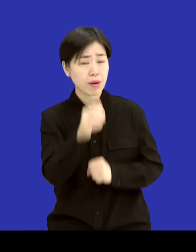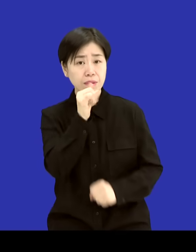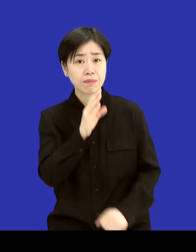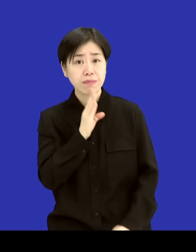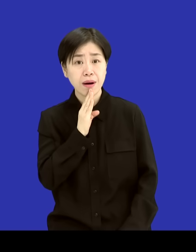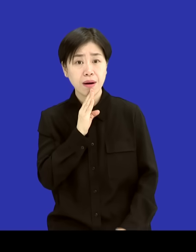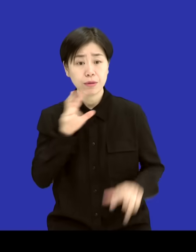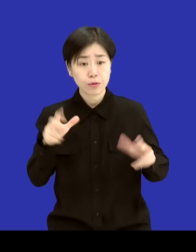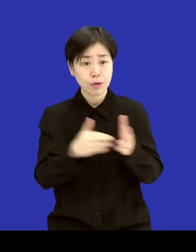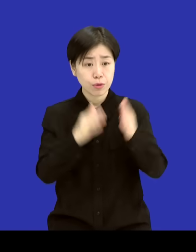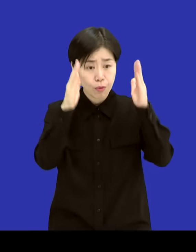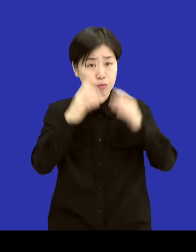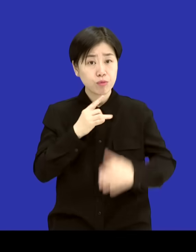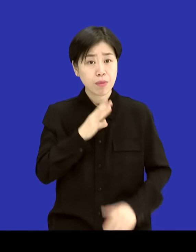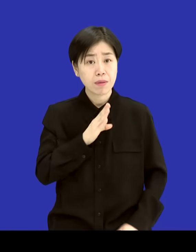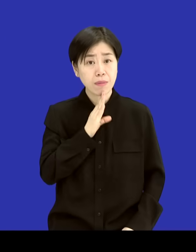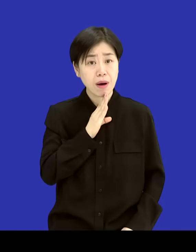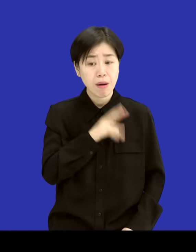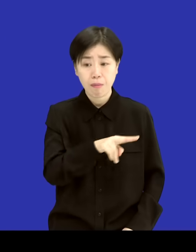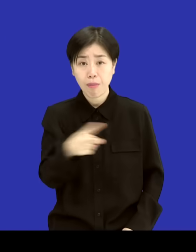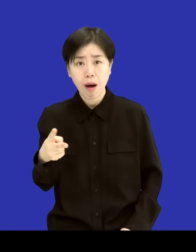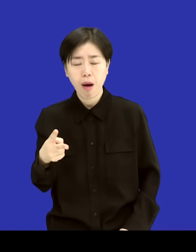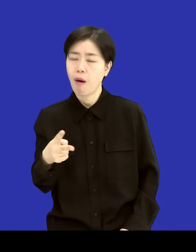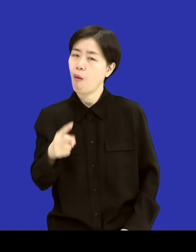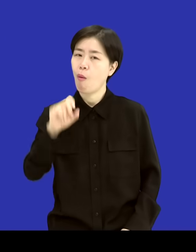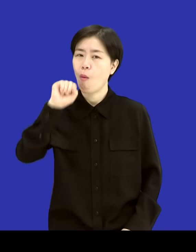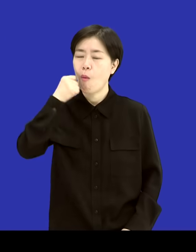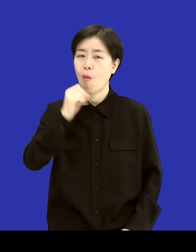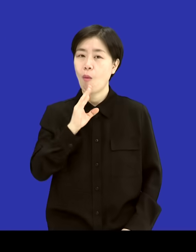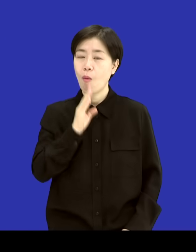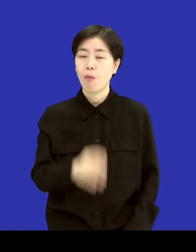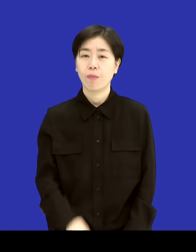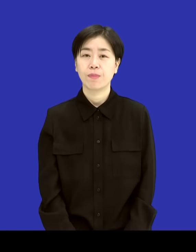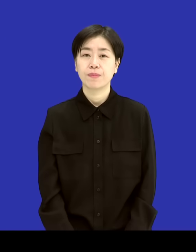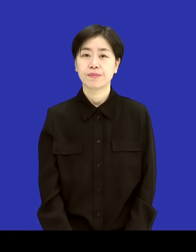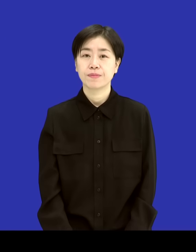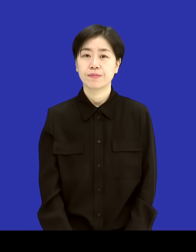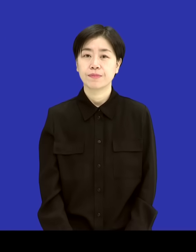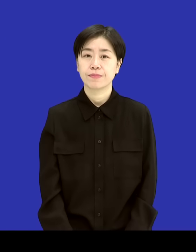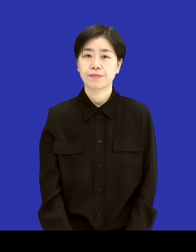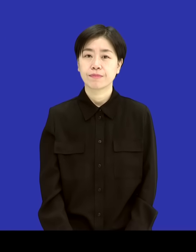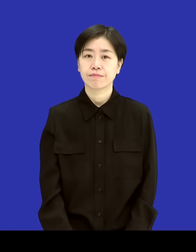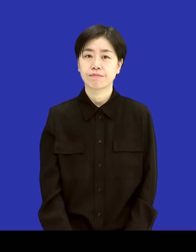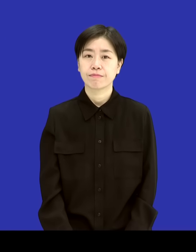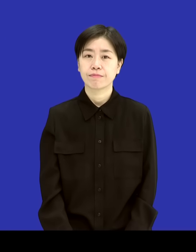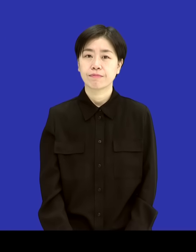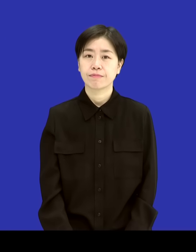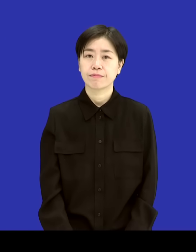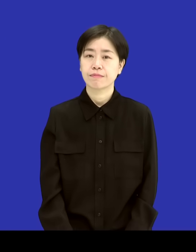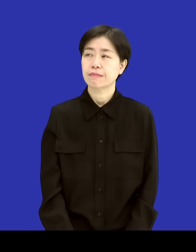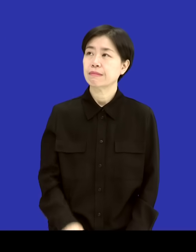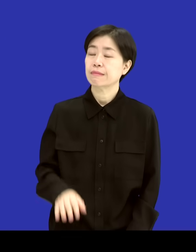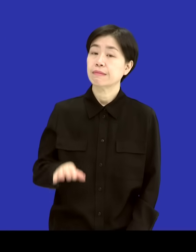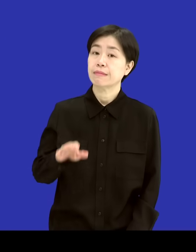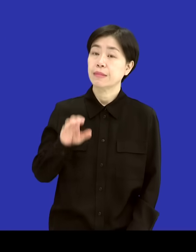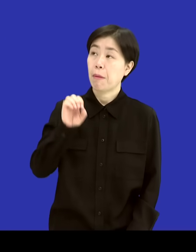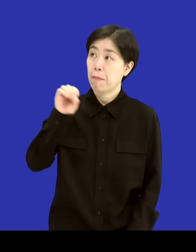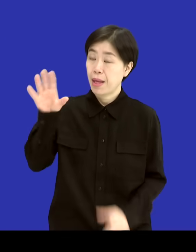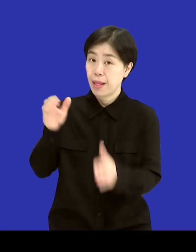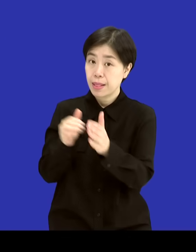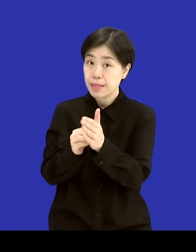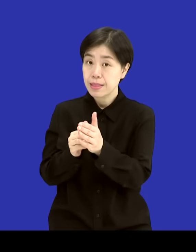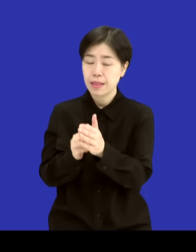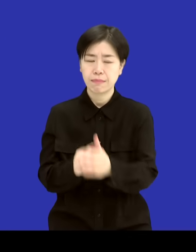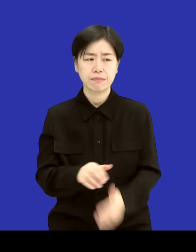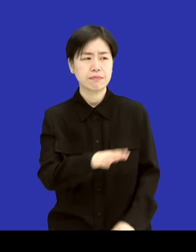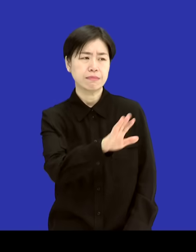아웃풋을 그렇죠. 딴 걸 낸다 그러는 예, 거예요. 예, 예. 맞습니다. 그래서 예. 제가 말씀드렸더니 근데 클래식이고